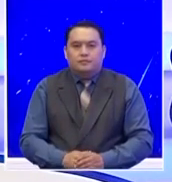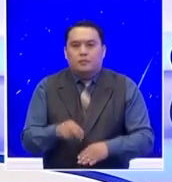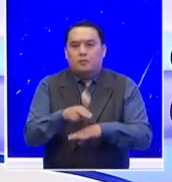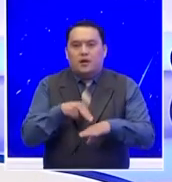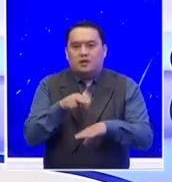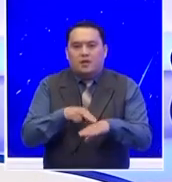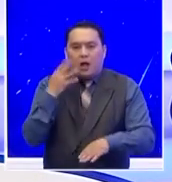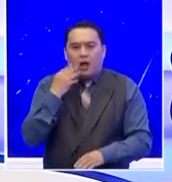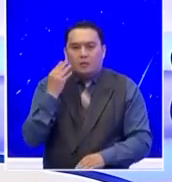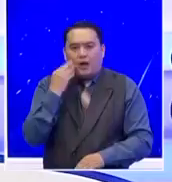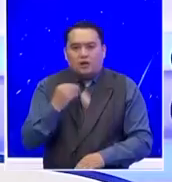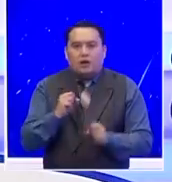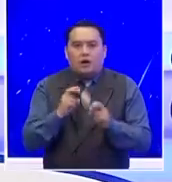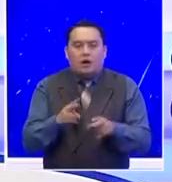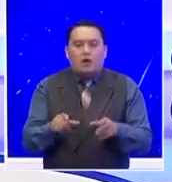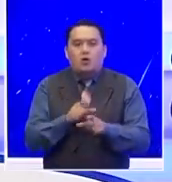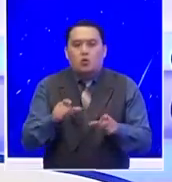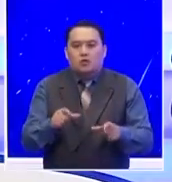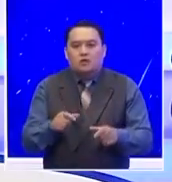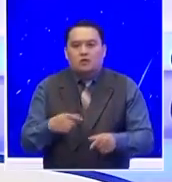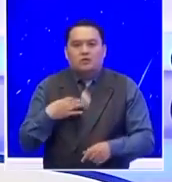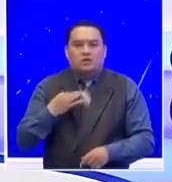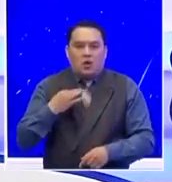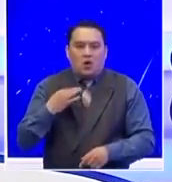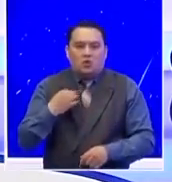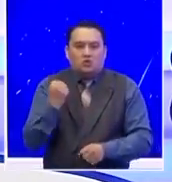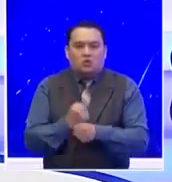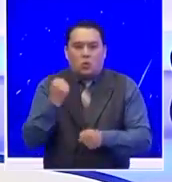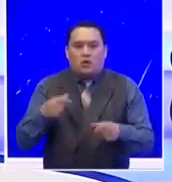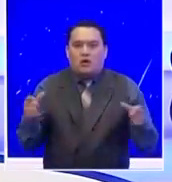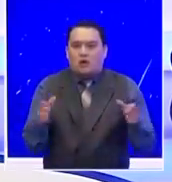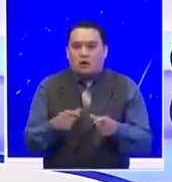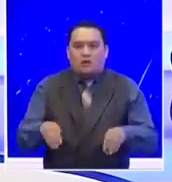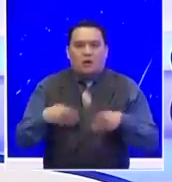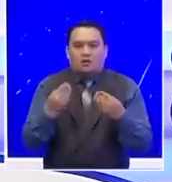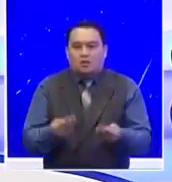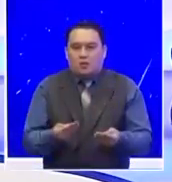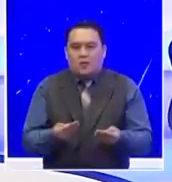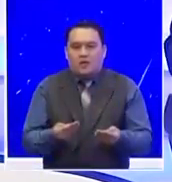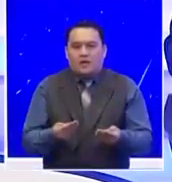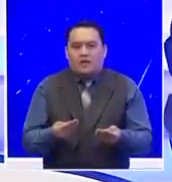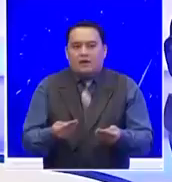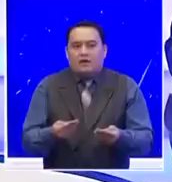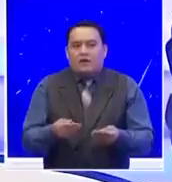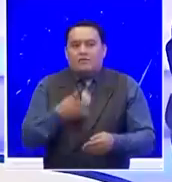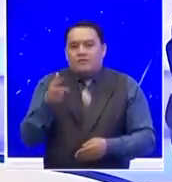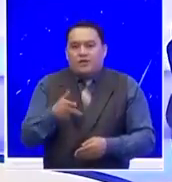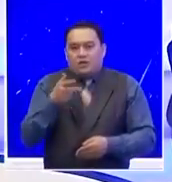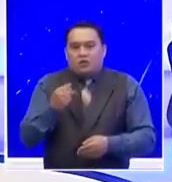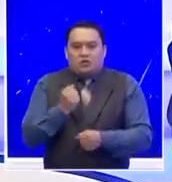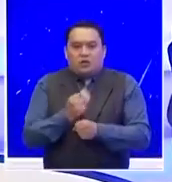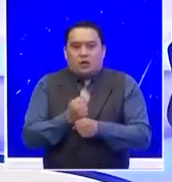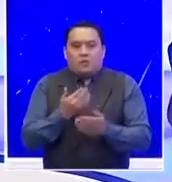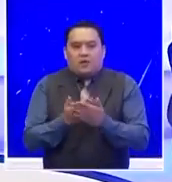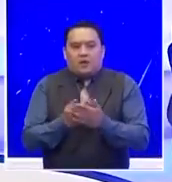Полицейские Алматы показали, как горожане игнорируют требования режима строгого карантина, передает закон КЗ. Видеоподборка сделана на